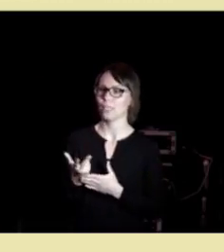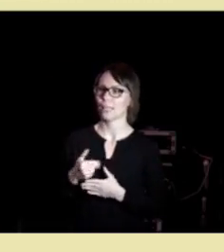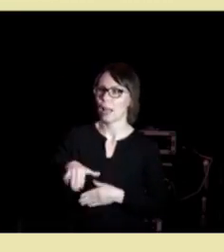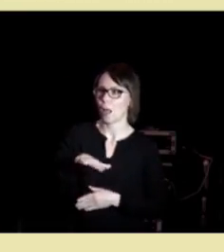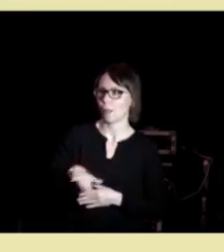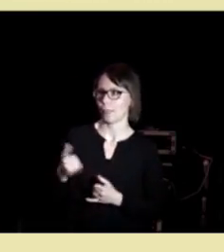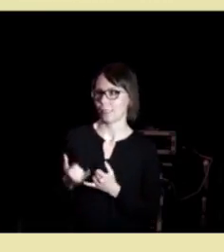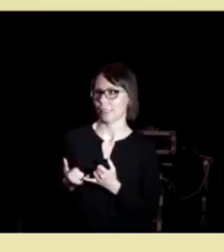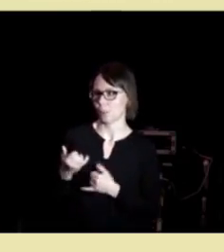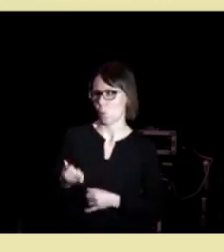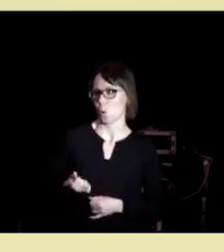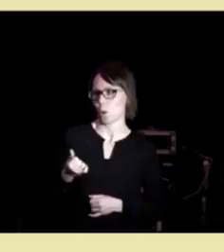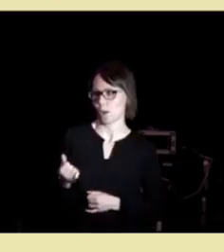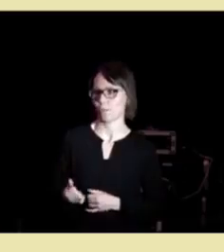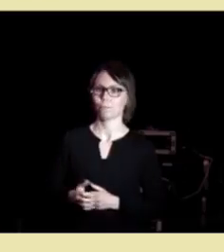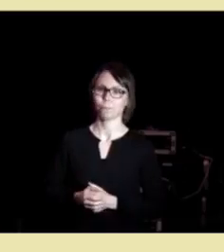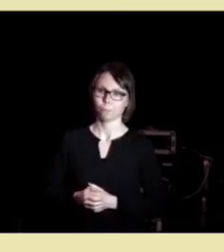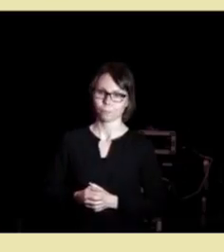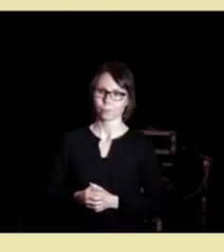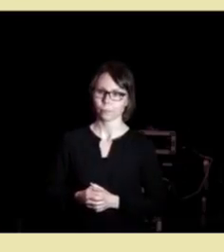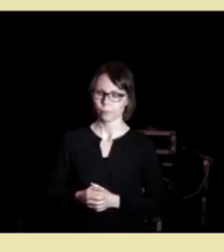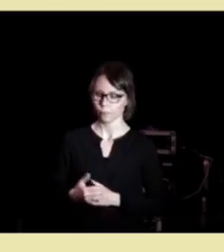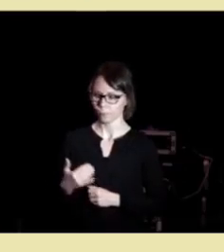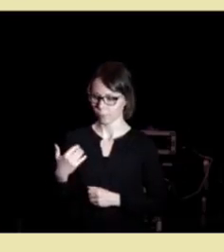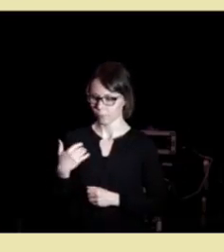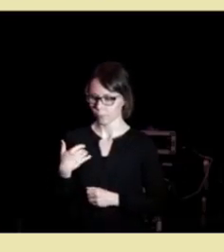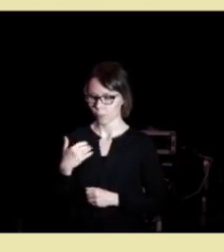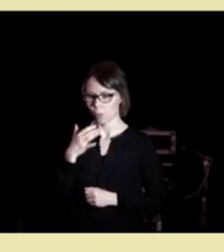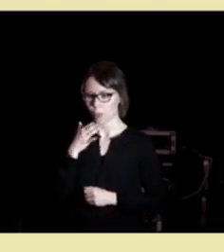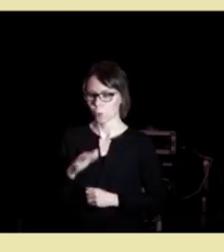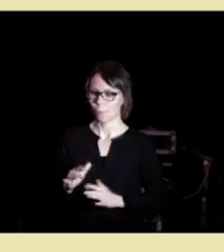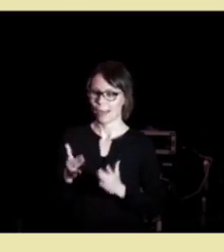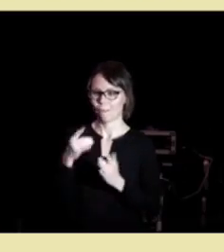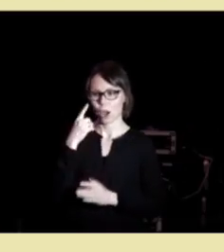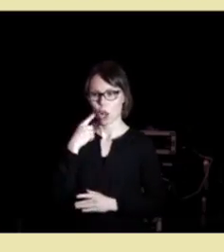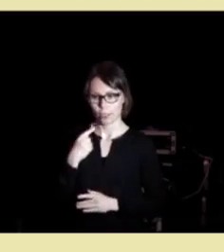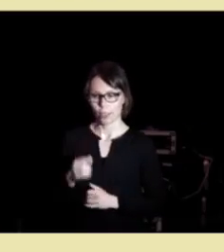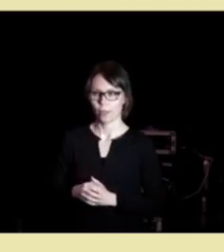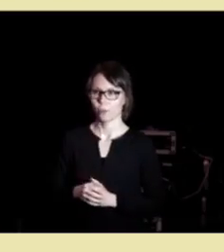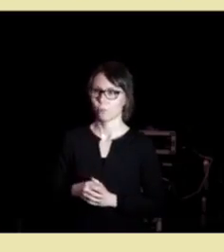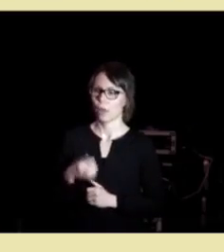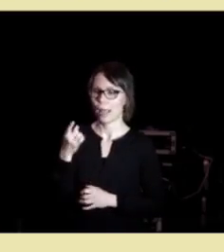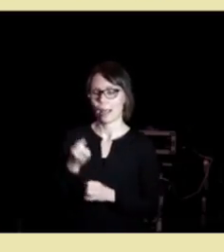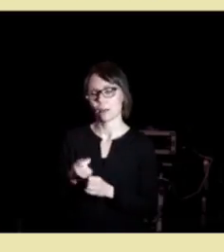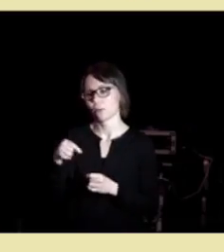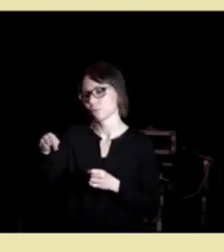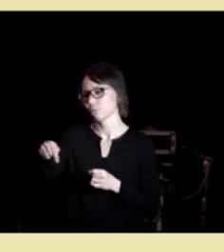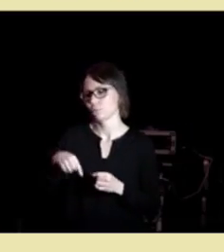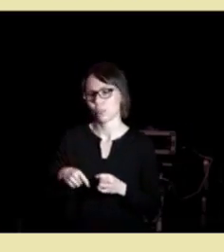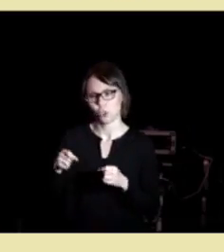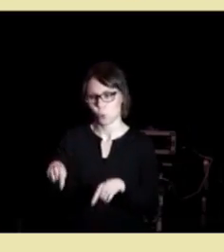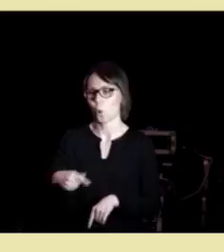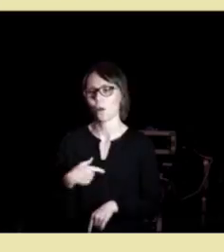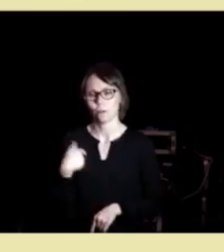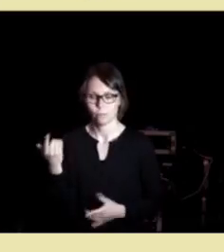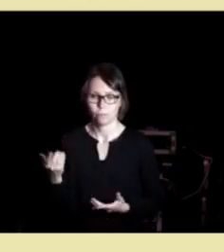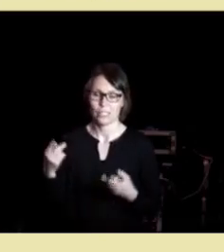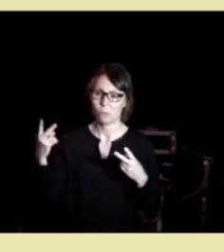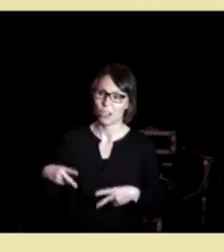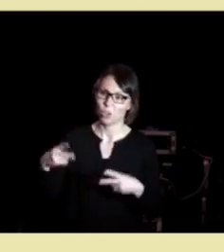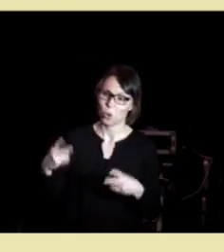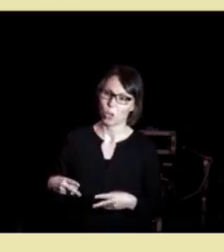siste året. Jeg har snakket litt om levealder, og en gang skal vi jo dø, så spiller det så stor